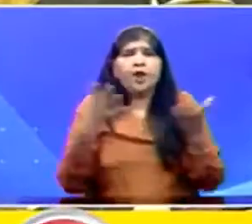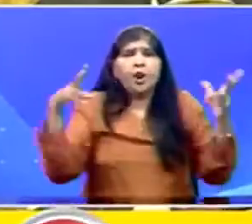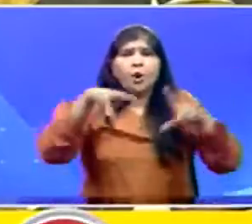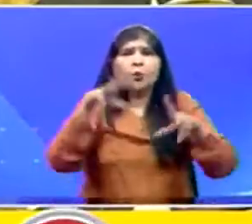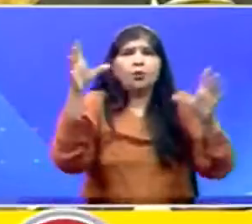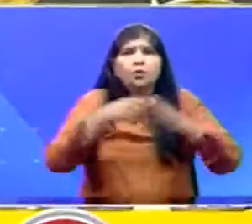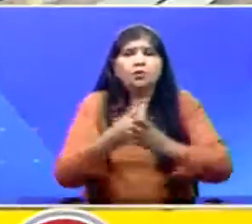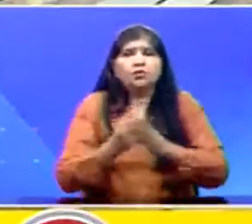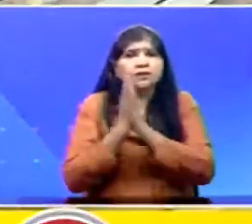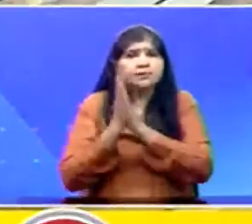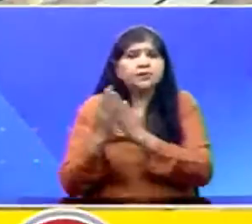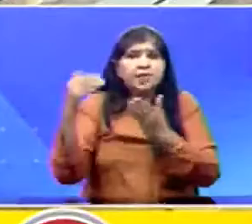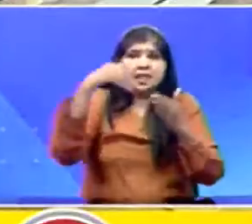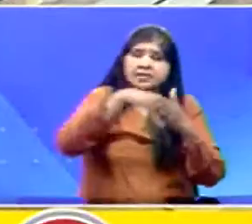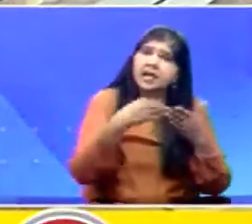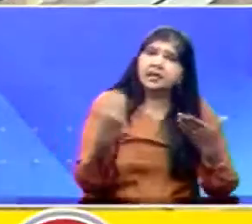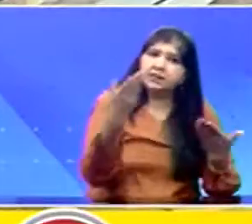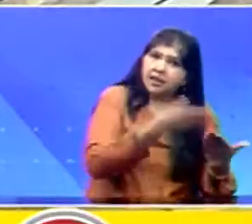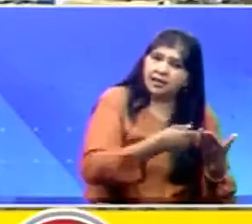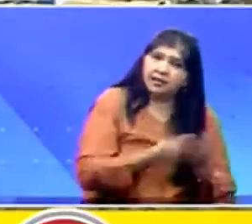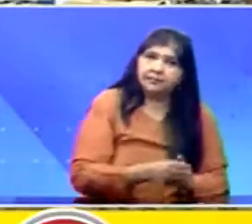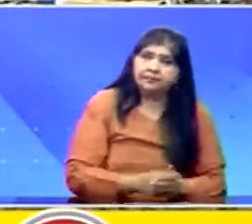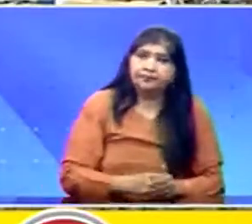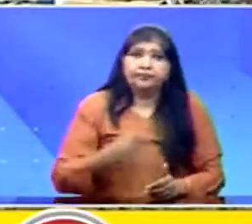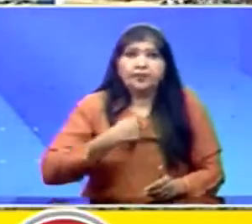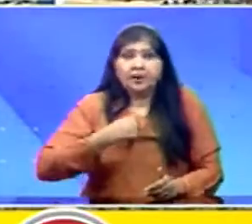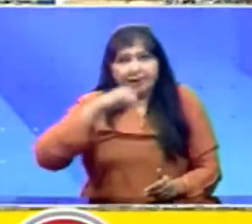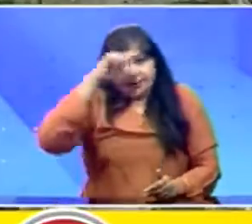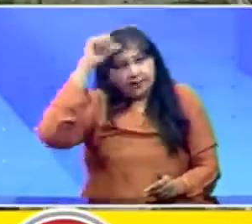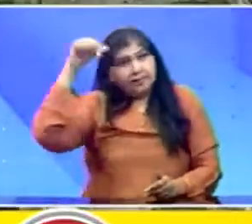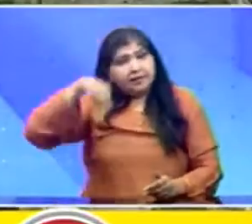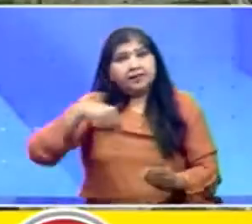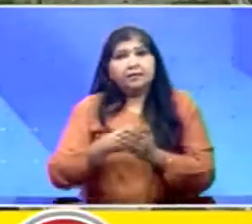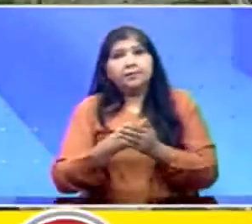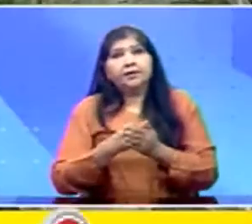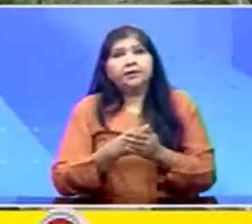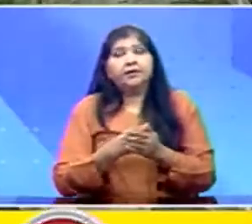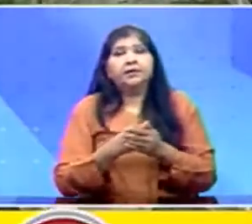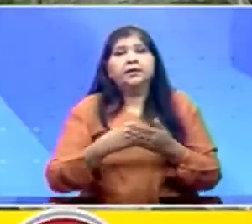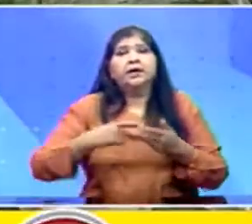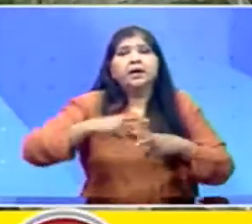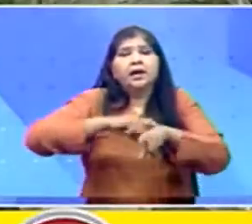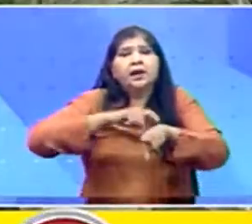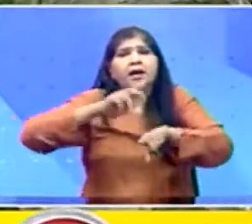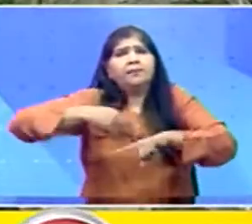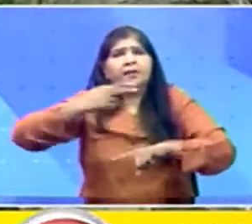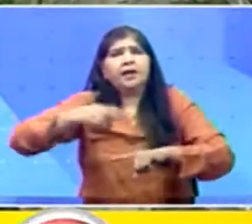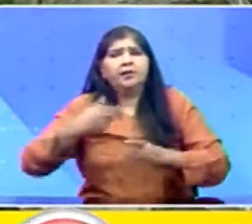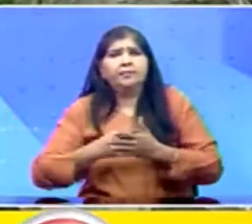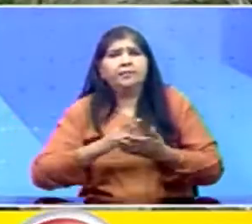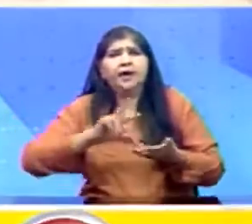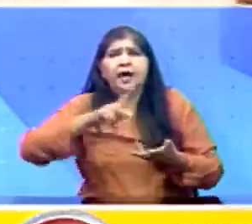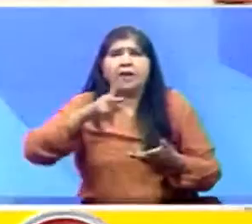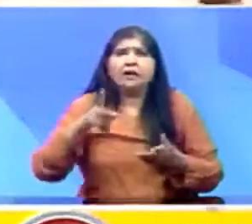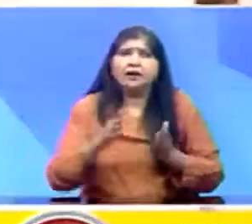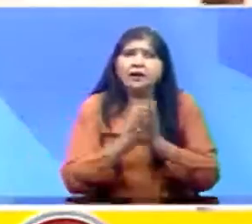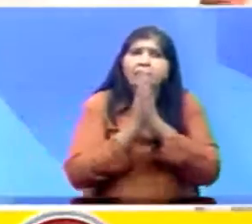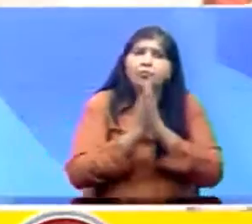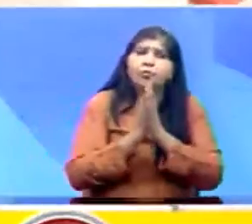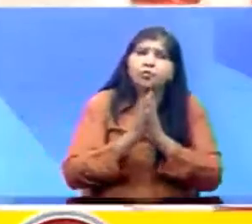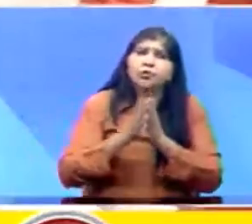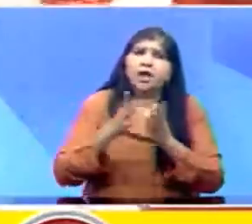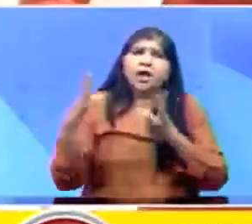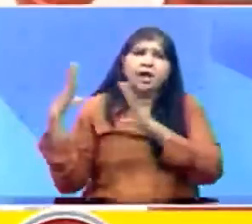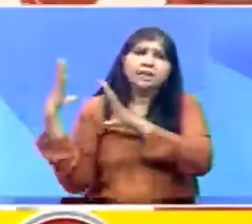संख्या में स्रध्धालू सामिल हुए हमारे देश में समय समय पर अलग-अलग देव यात्राएं भी